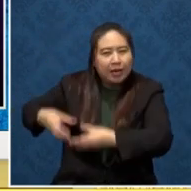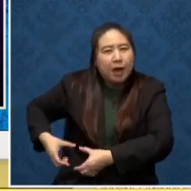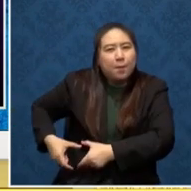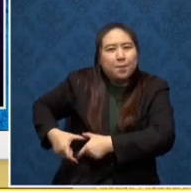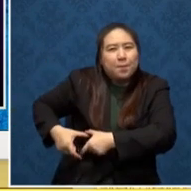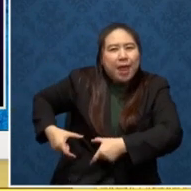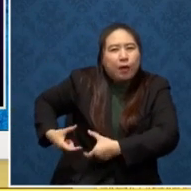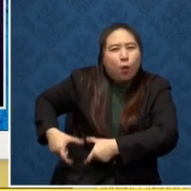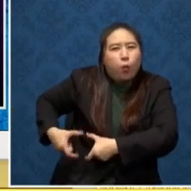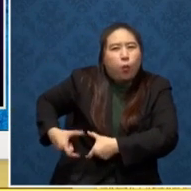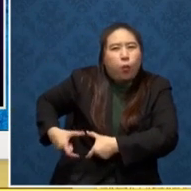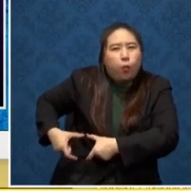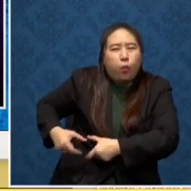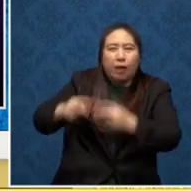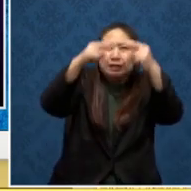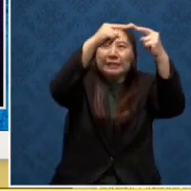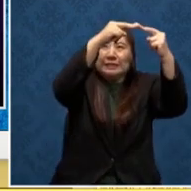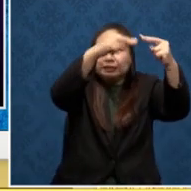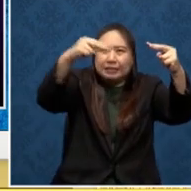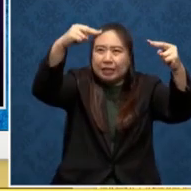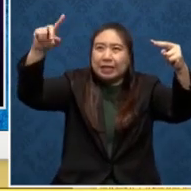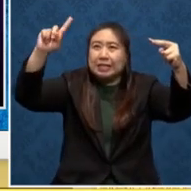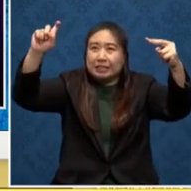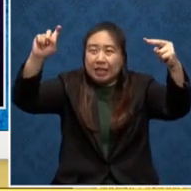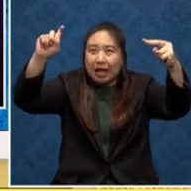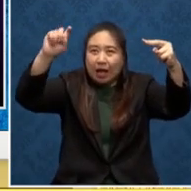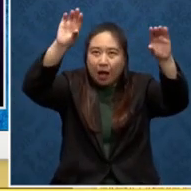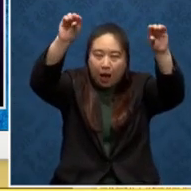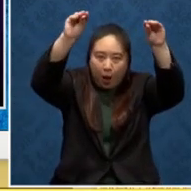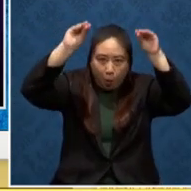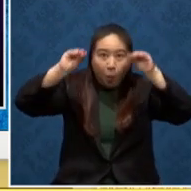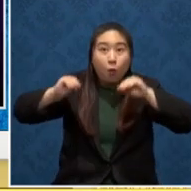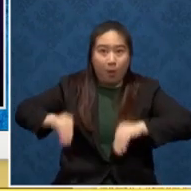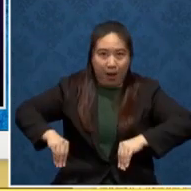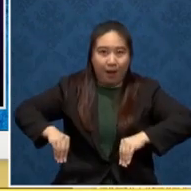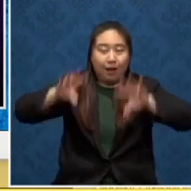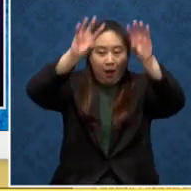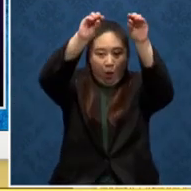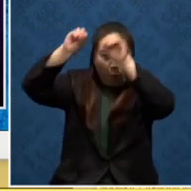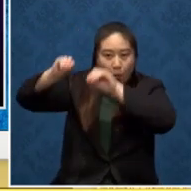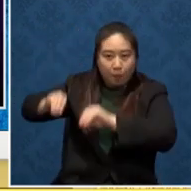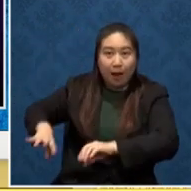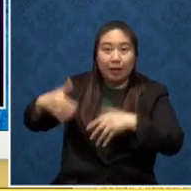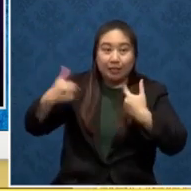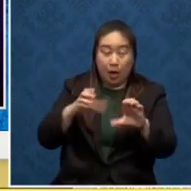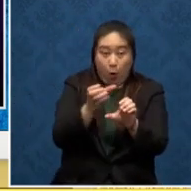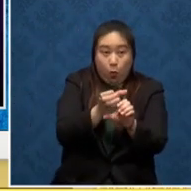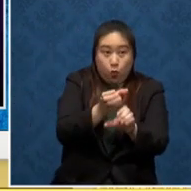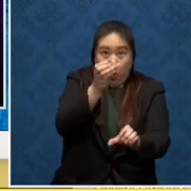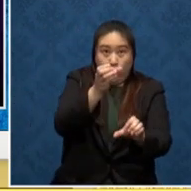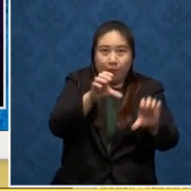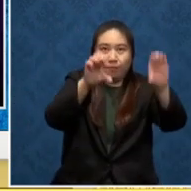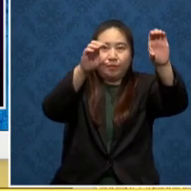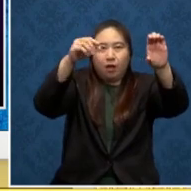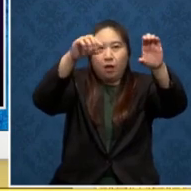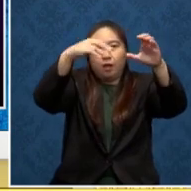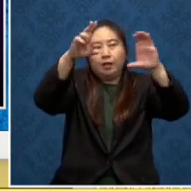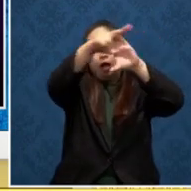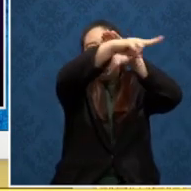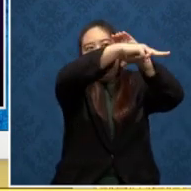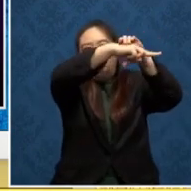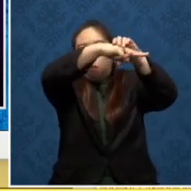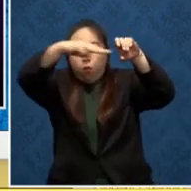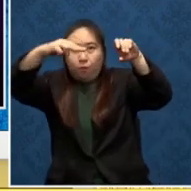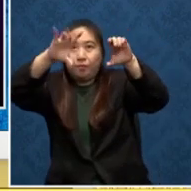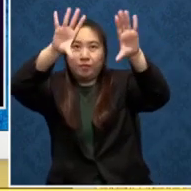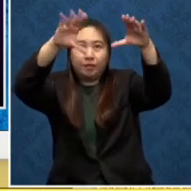ู่นะครันำลงมา แล้วก็เอาท่อ 100 สายทอยทผมโชว์นนะครับร้อยเขาไป ร้อยเขไปเสรจเรร้